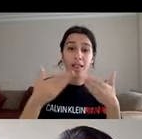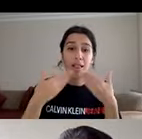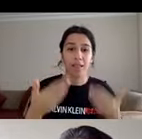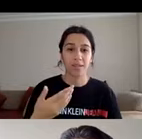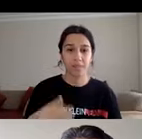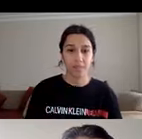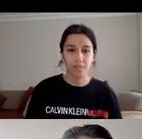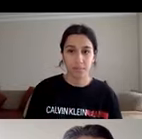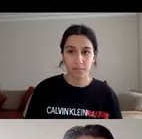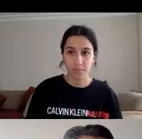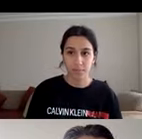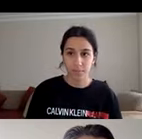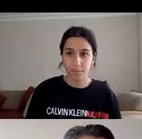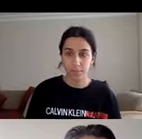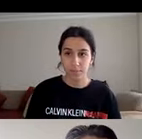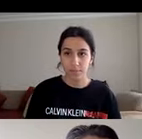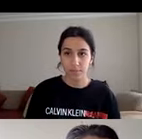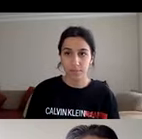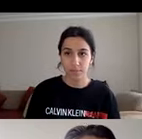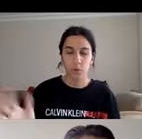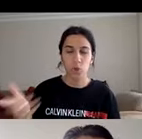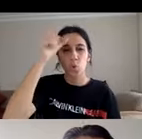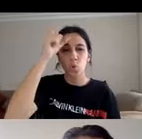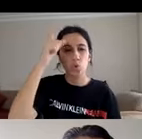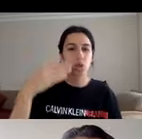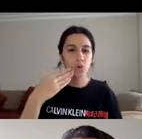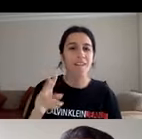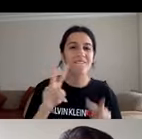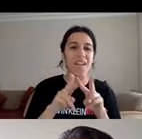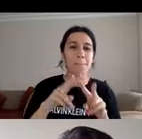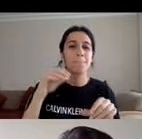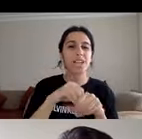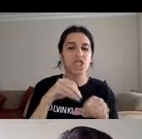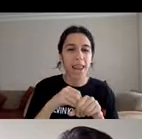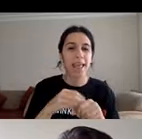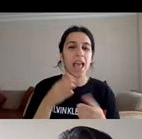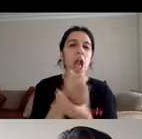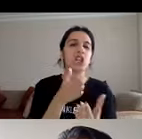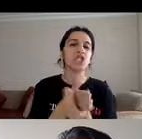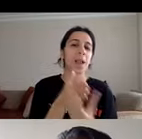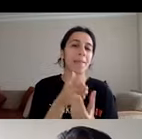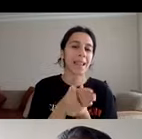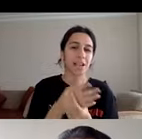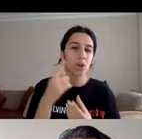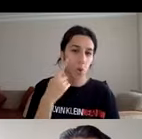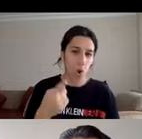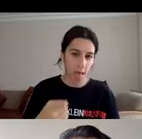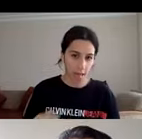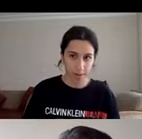olan, işte Türkçesini söyleyeyim, web içeriği erişilebilirlik yönergeleri. Amerikalılar WCAG diyor